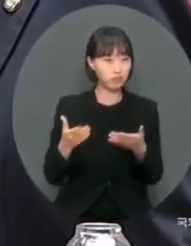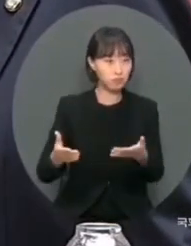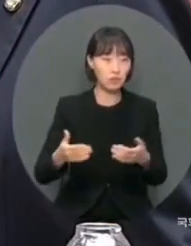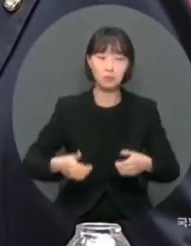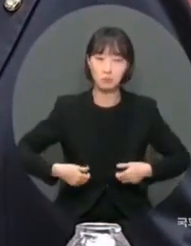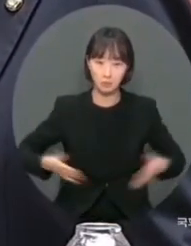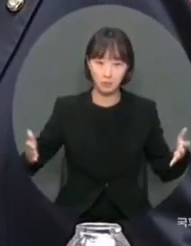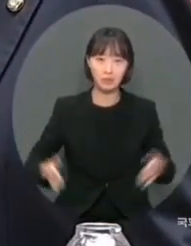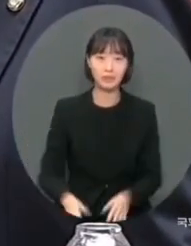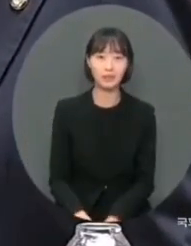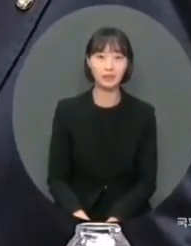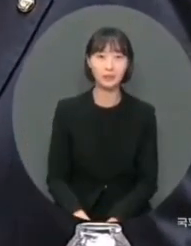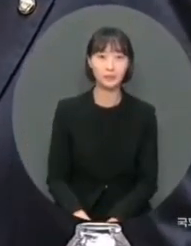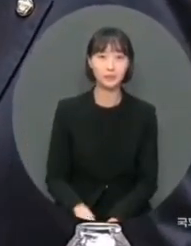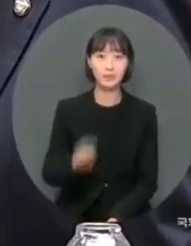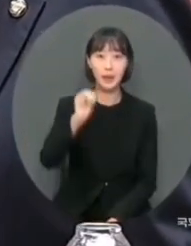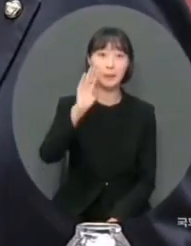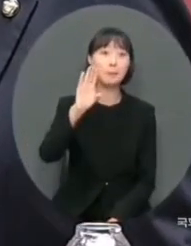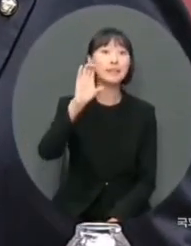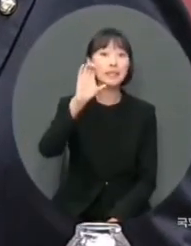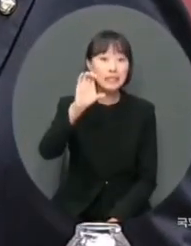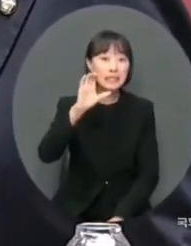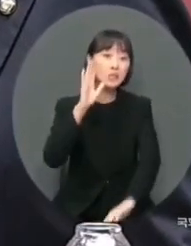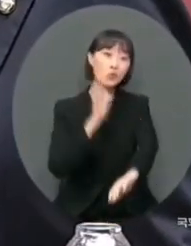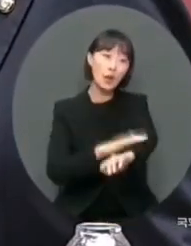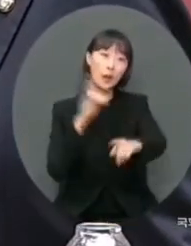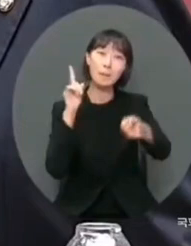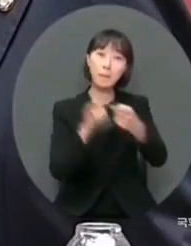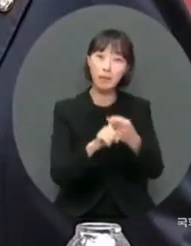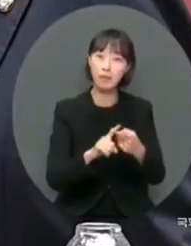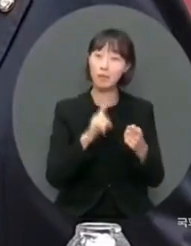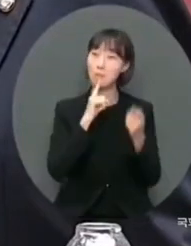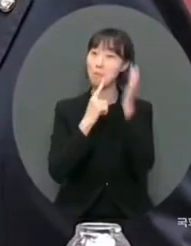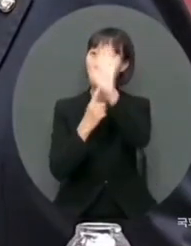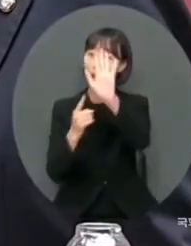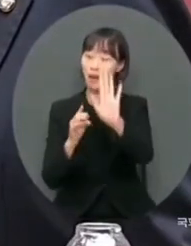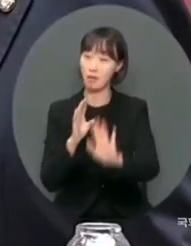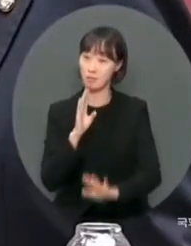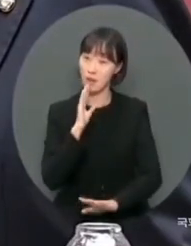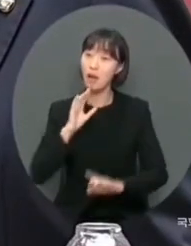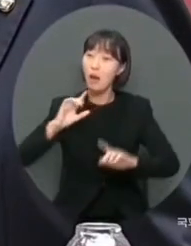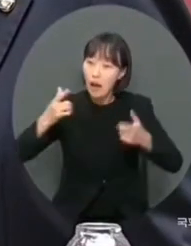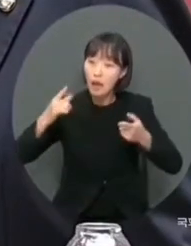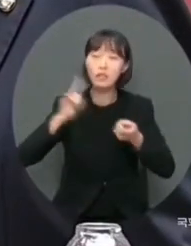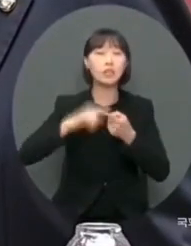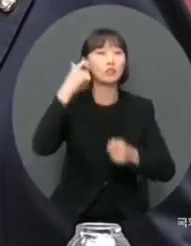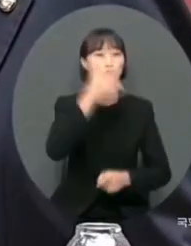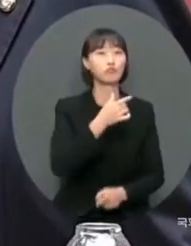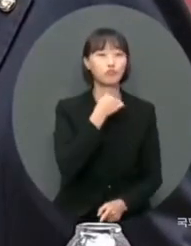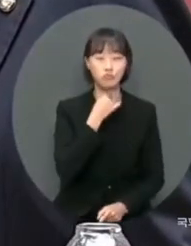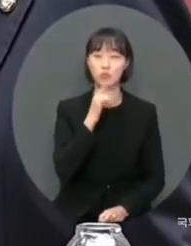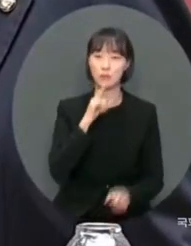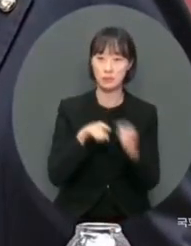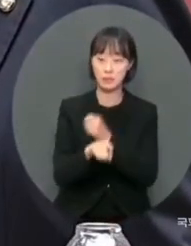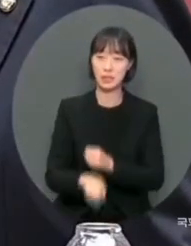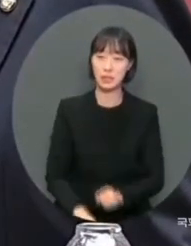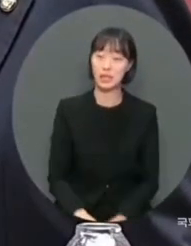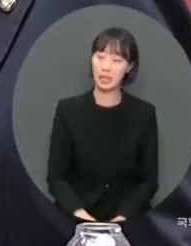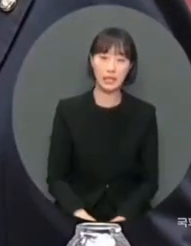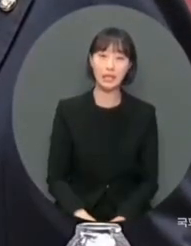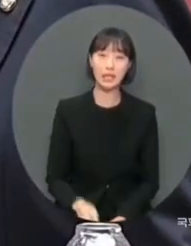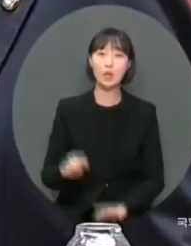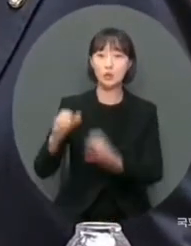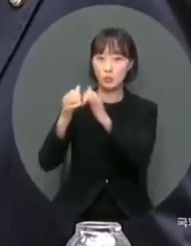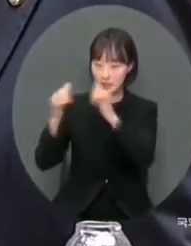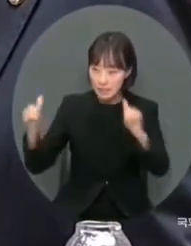아니, MBC를 좌편향이라고 표현하는 게 맞냐는 말입니다. 글쎄요, 그거는 국민들하고 시청자들이